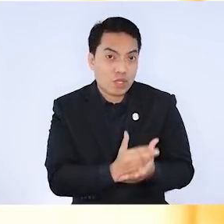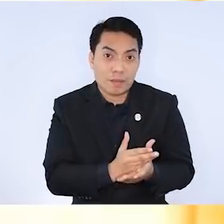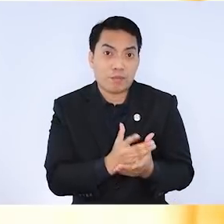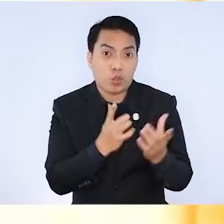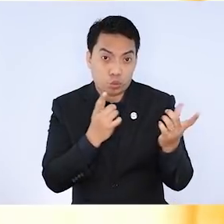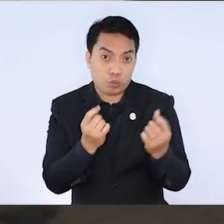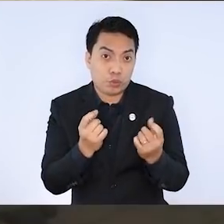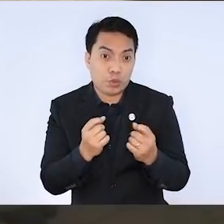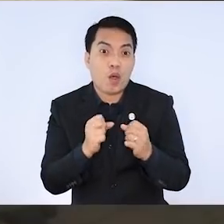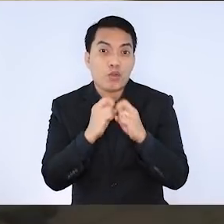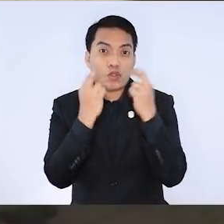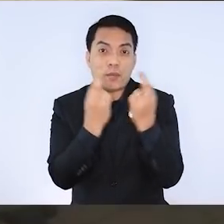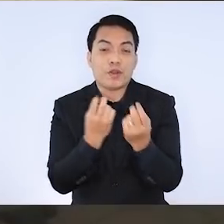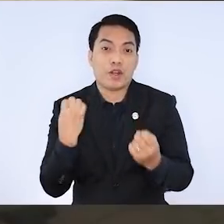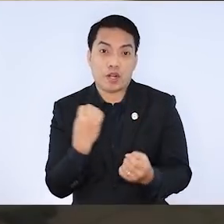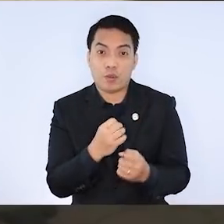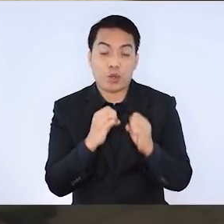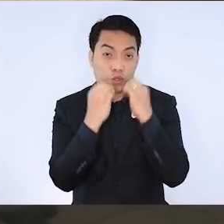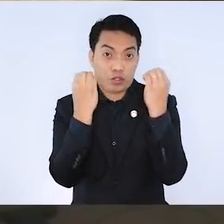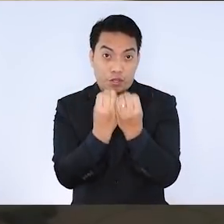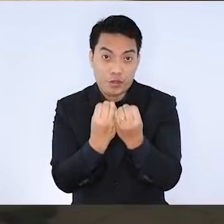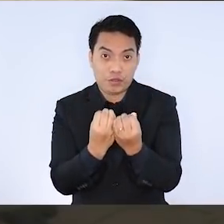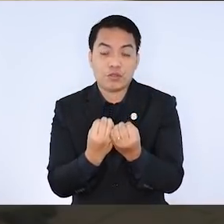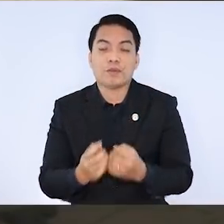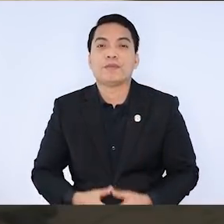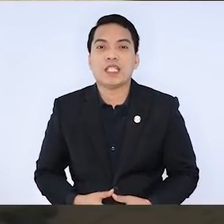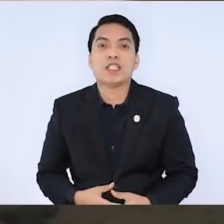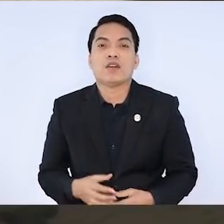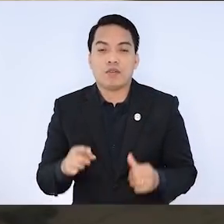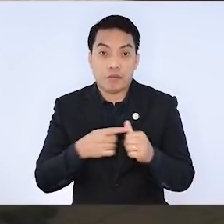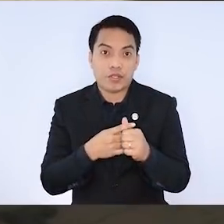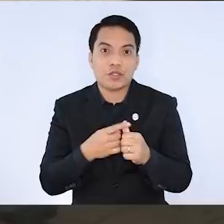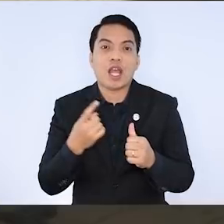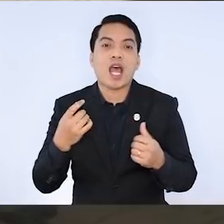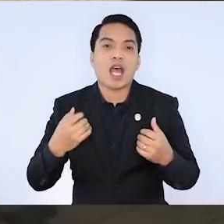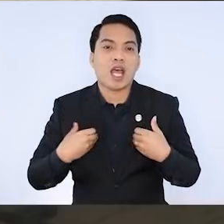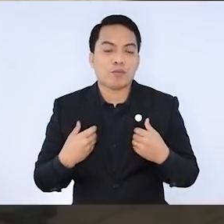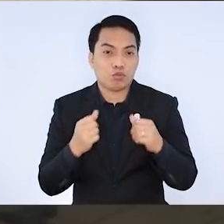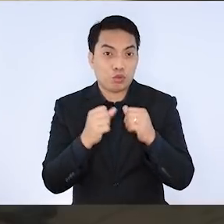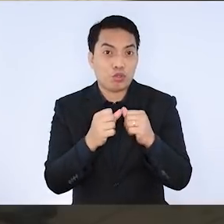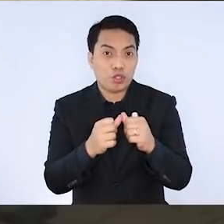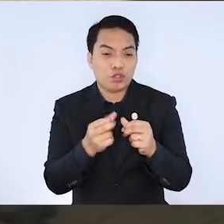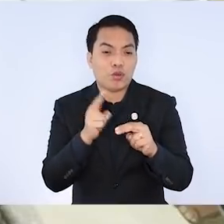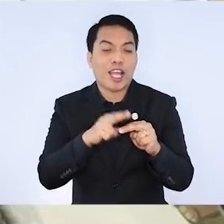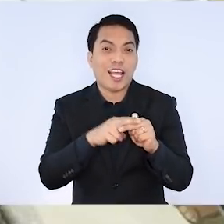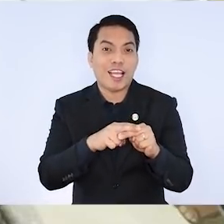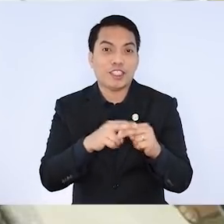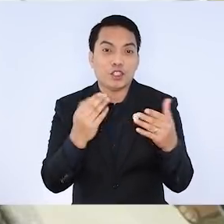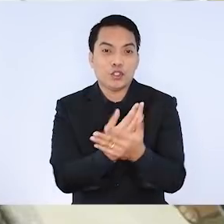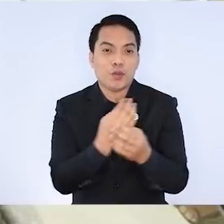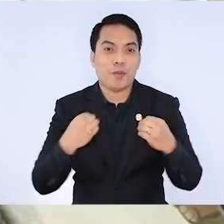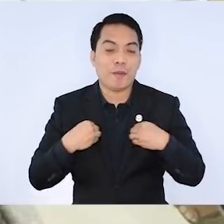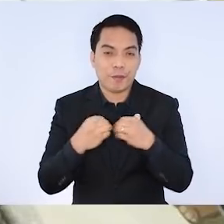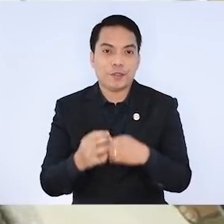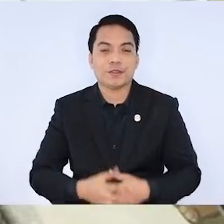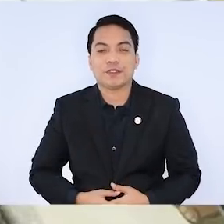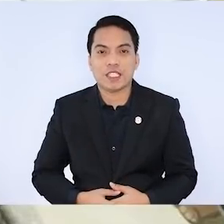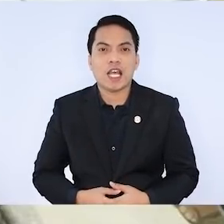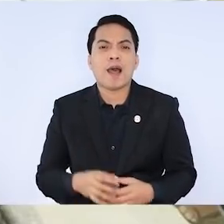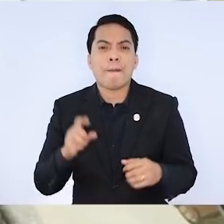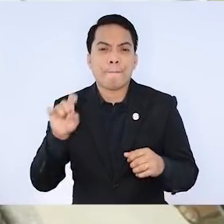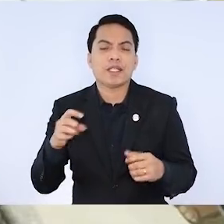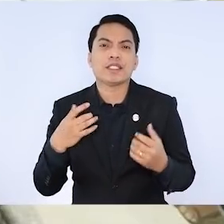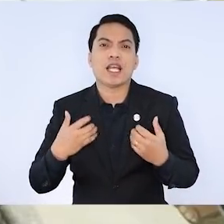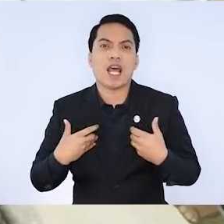seminar. Una, patuloy kaming nadadagdagan ng mga kaanib. Dapat may kasanayan po sila